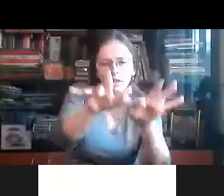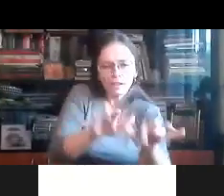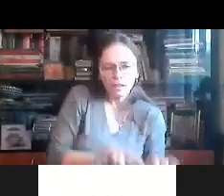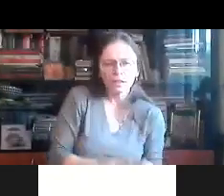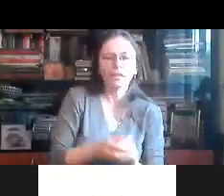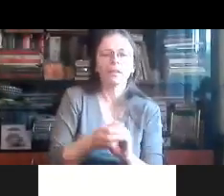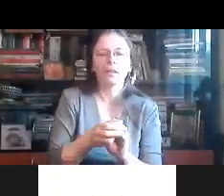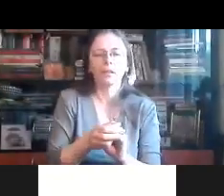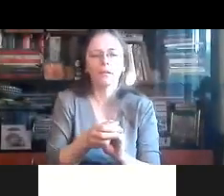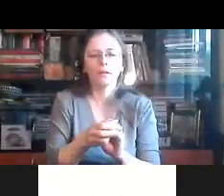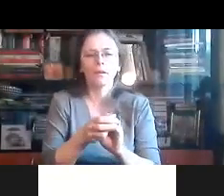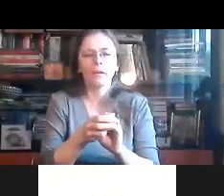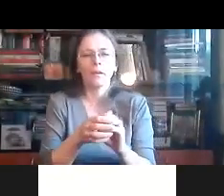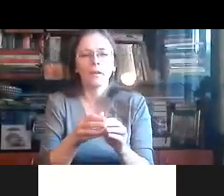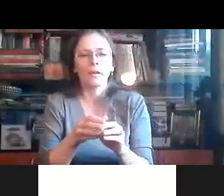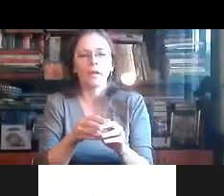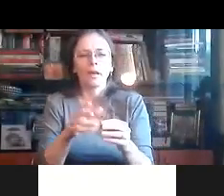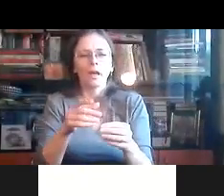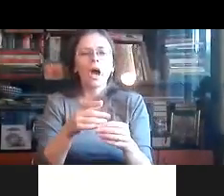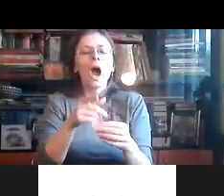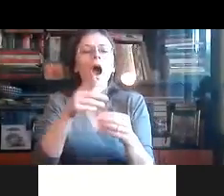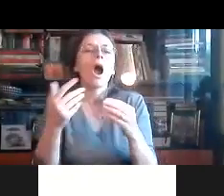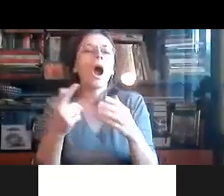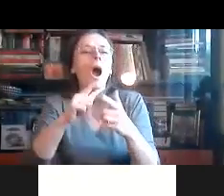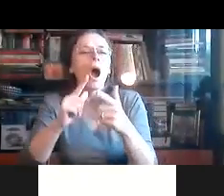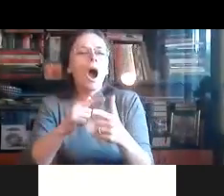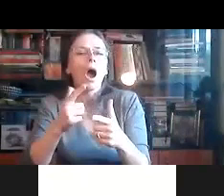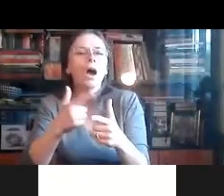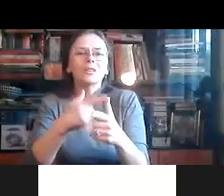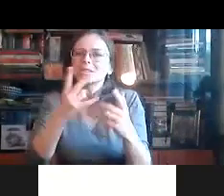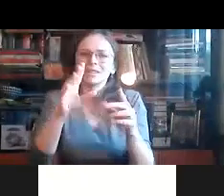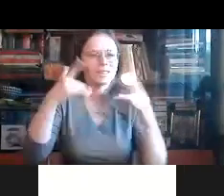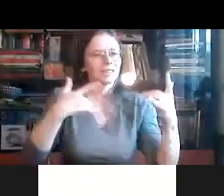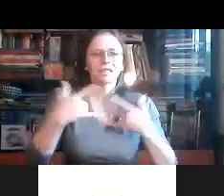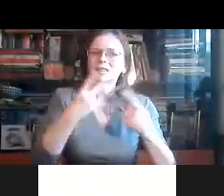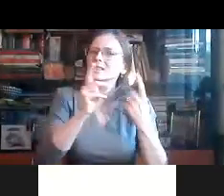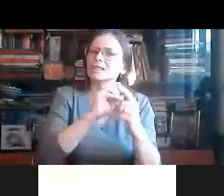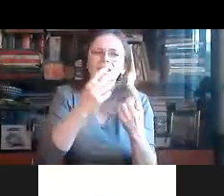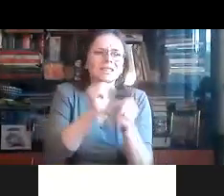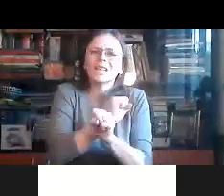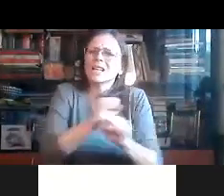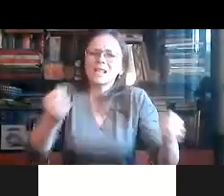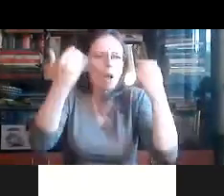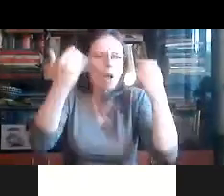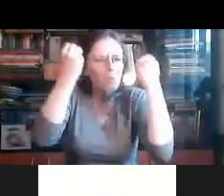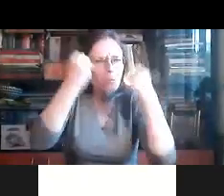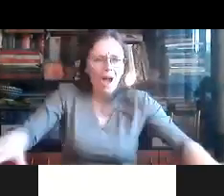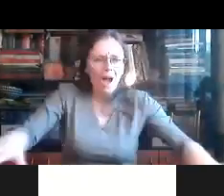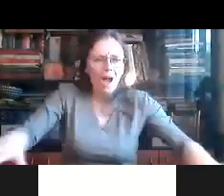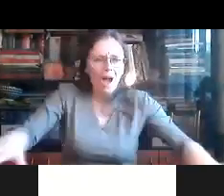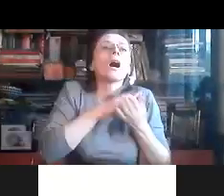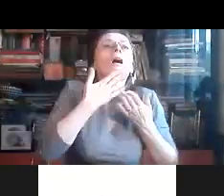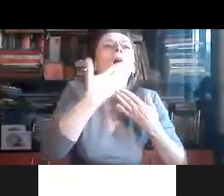средствами не потерять как бы вот этот тот месседж, который важен всегда. Вот, как я